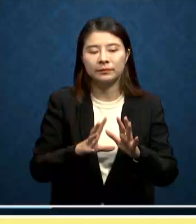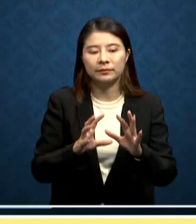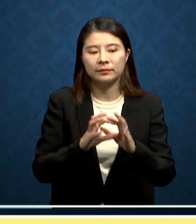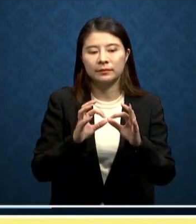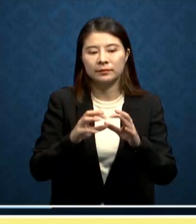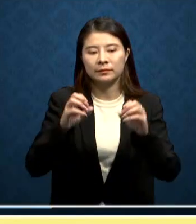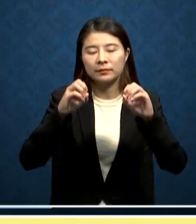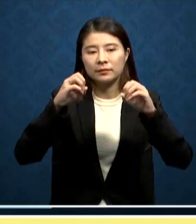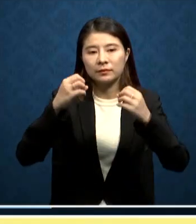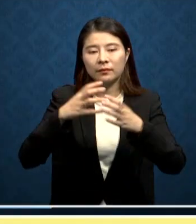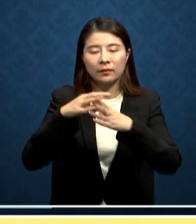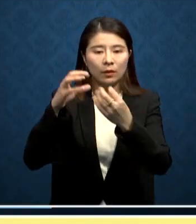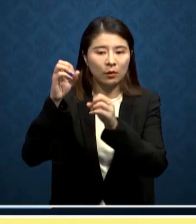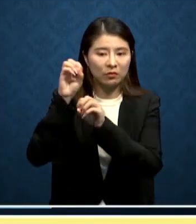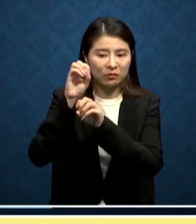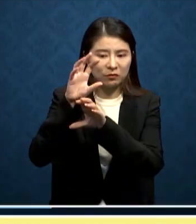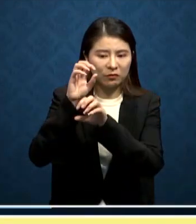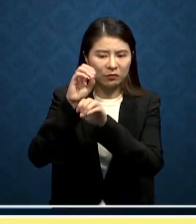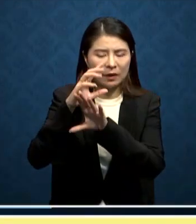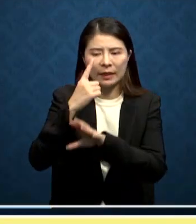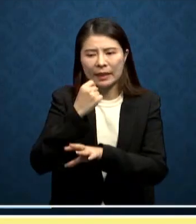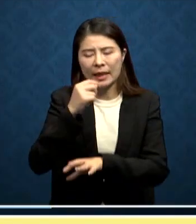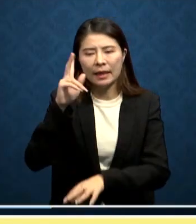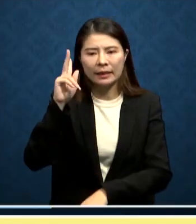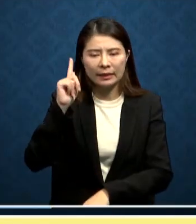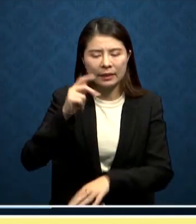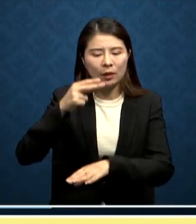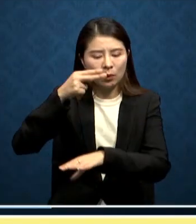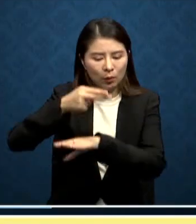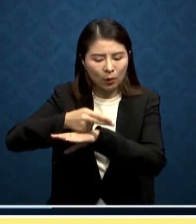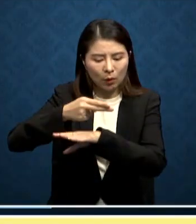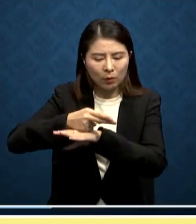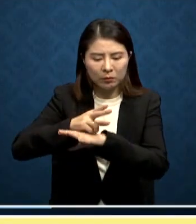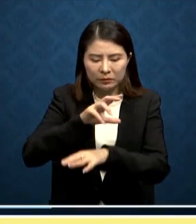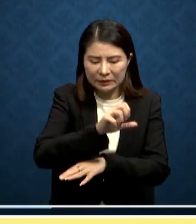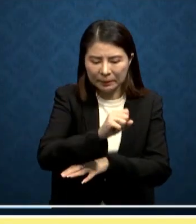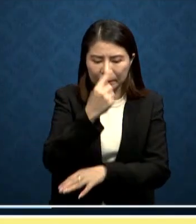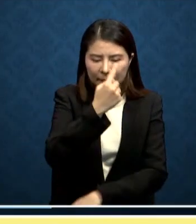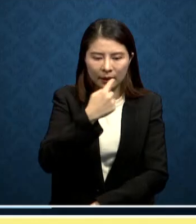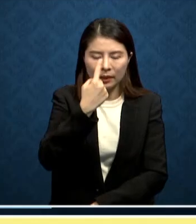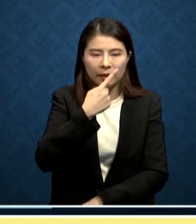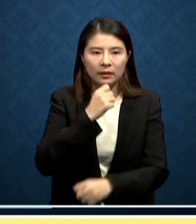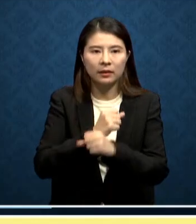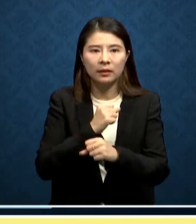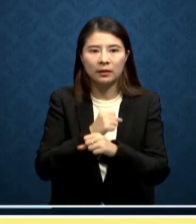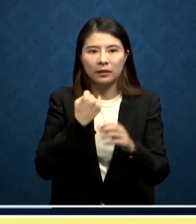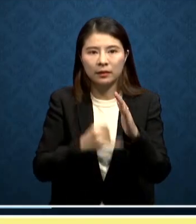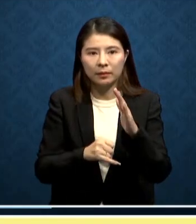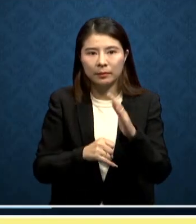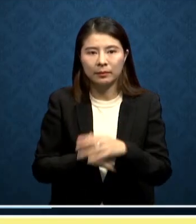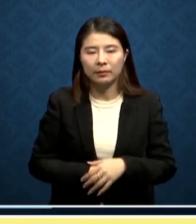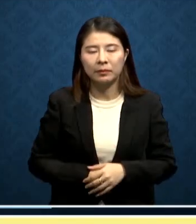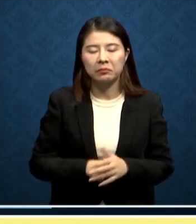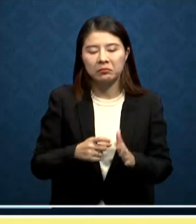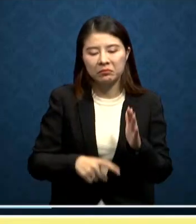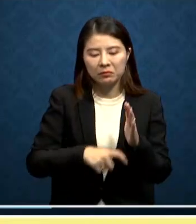ไฟอัตโนมัติหรือว่ากล้องตรวจจับเอ่อควบคุมในเรื่องของการทำผิดวินัยจราจรอาจจะเป็น